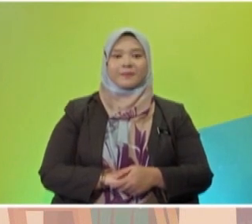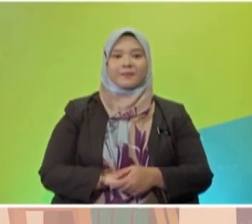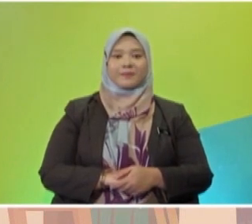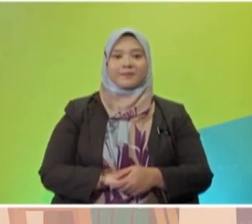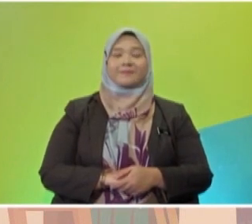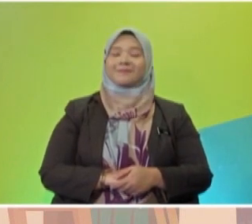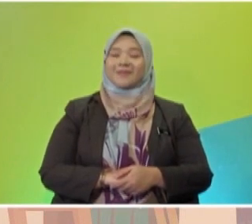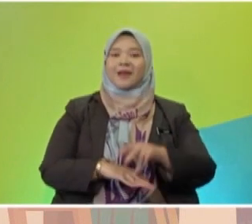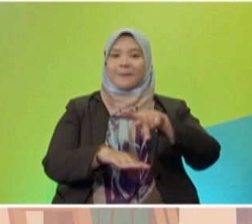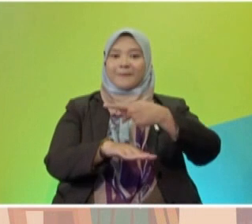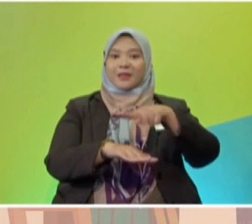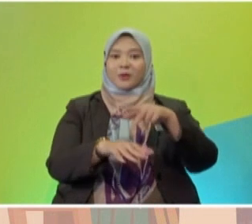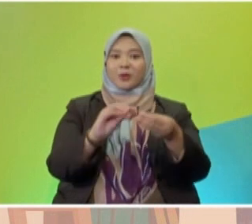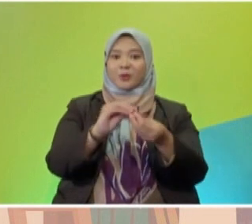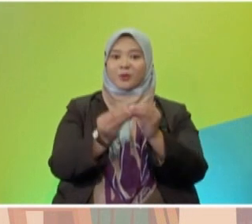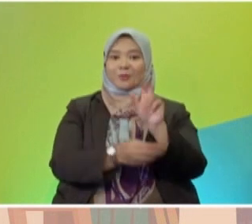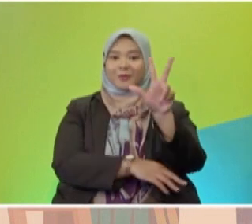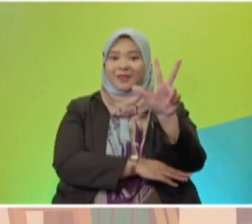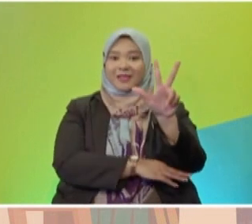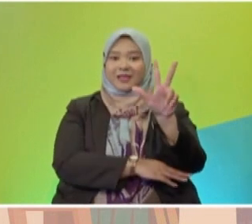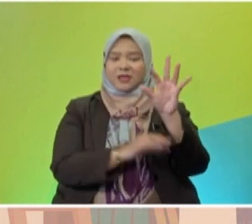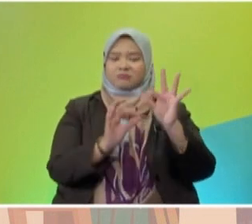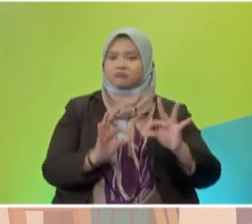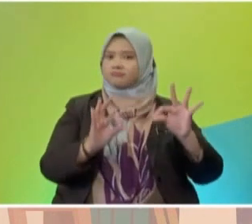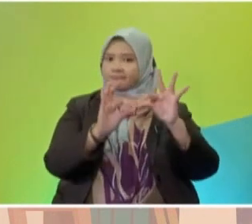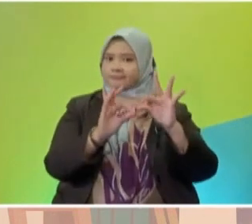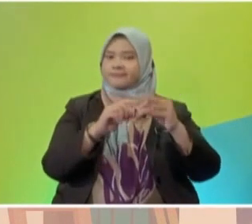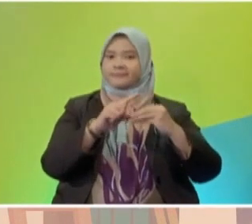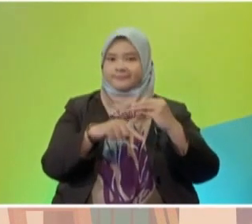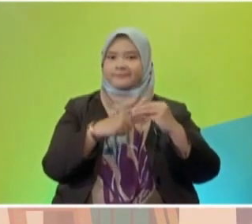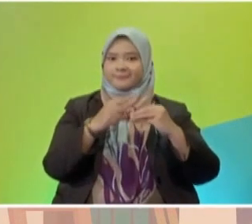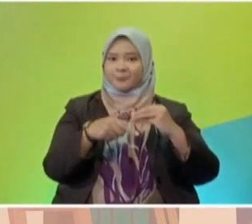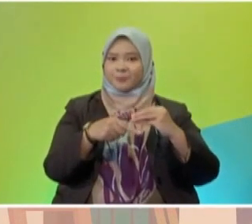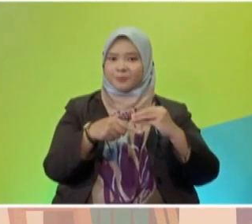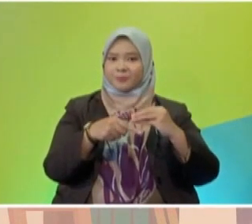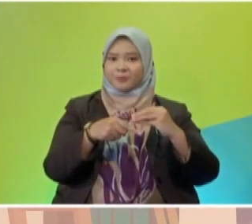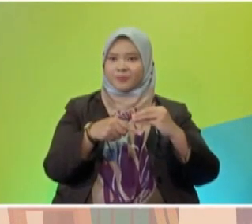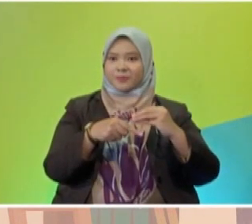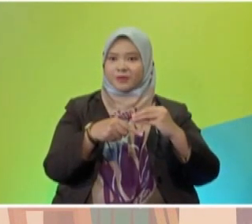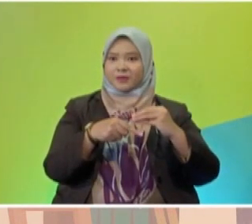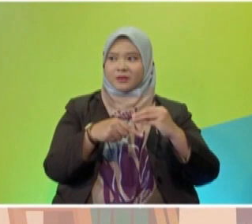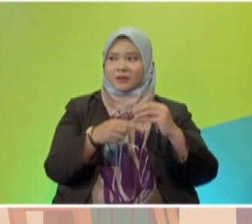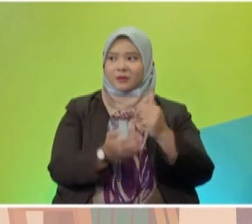Indahnya malam disinari rembulan, di pohon tinggi tungguk menanti.